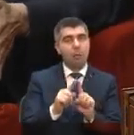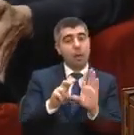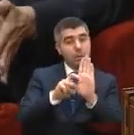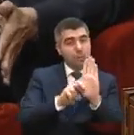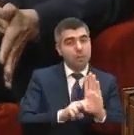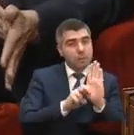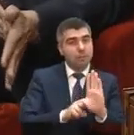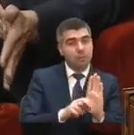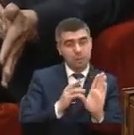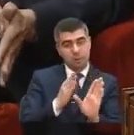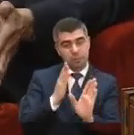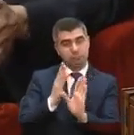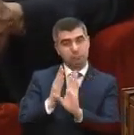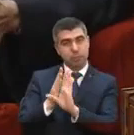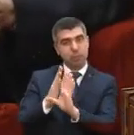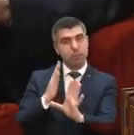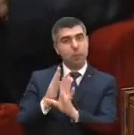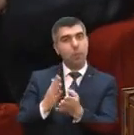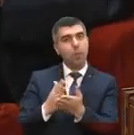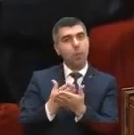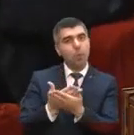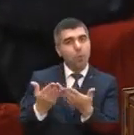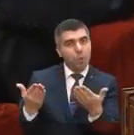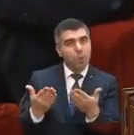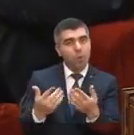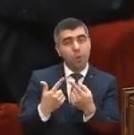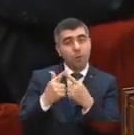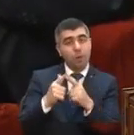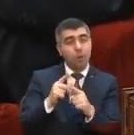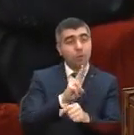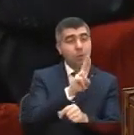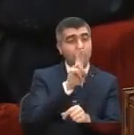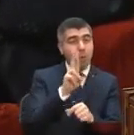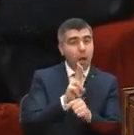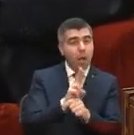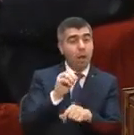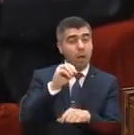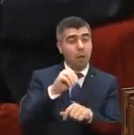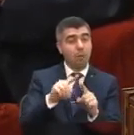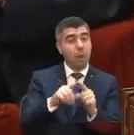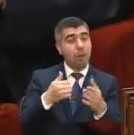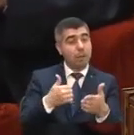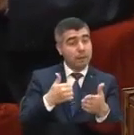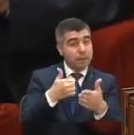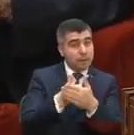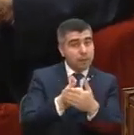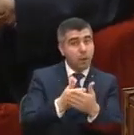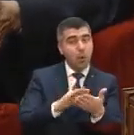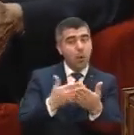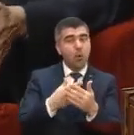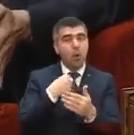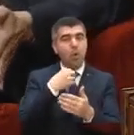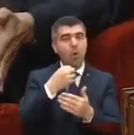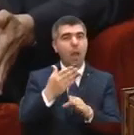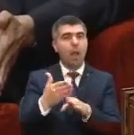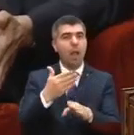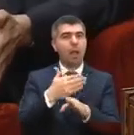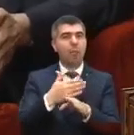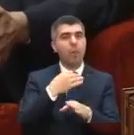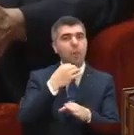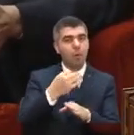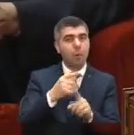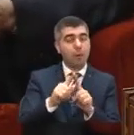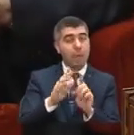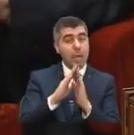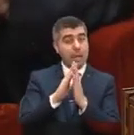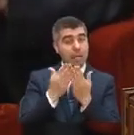مقاعد، لان تتجيو عاود تسالوني على السلامه الطرقيه وعلى مستوى وجوده الخدمه، وهذا الشيء راه مرتبط. وبالتالي هذا دفتر